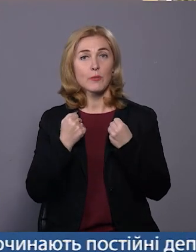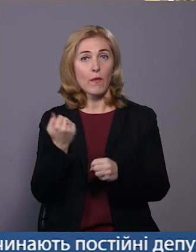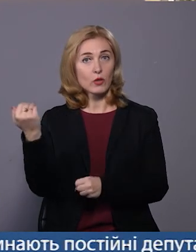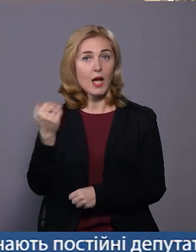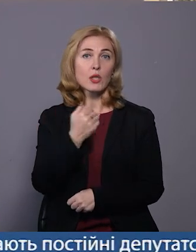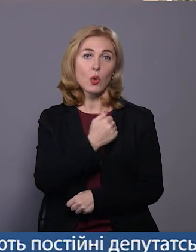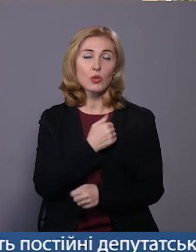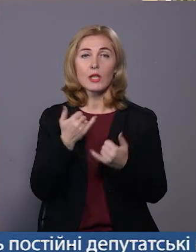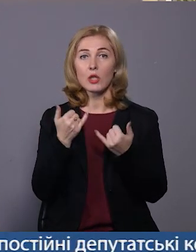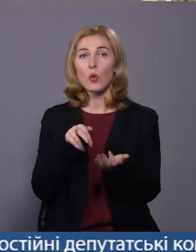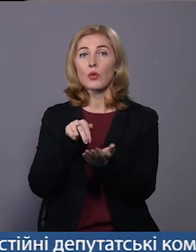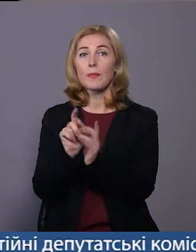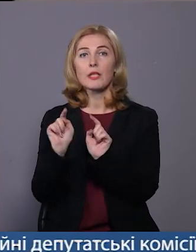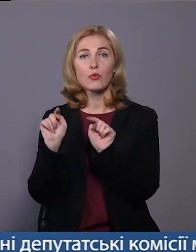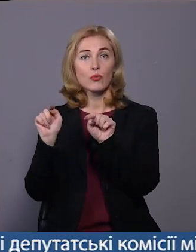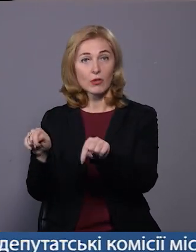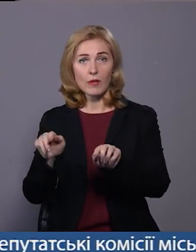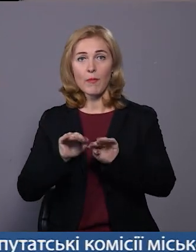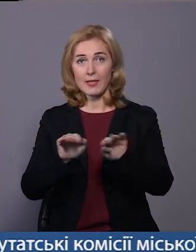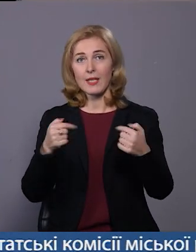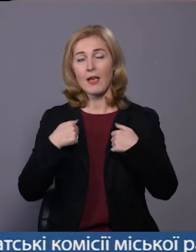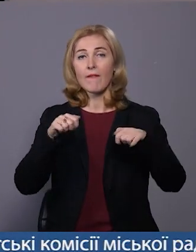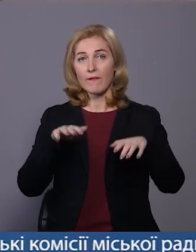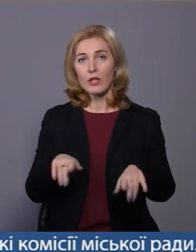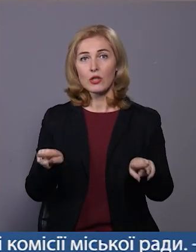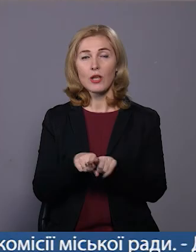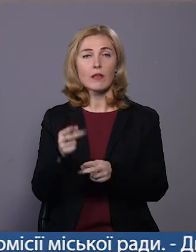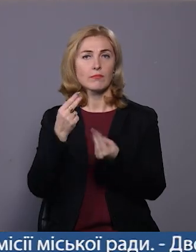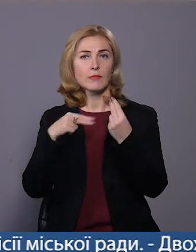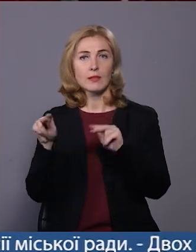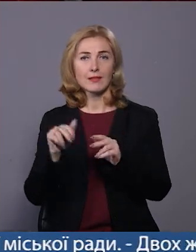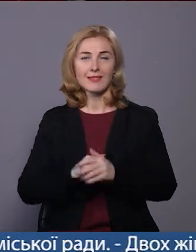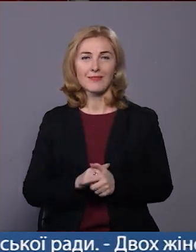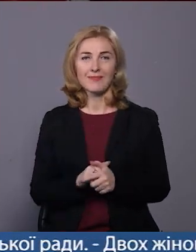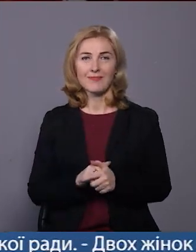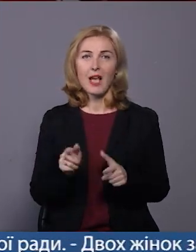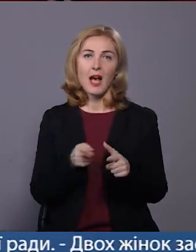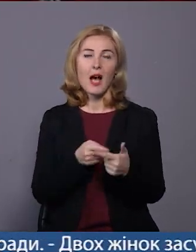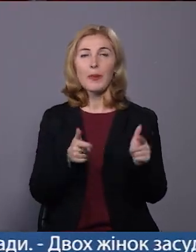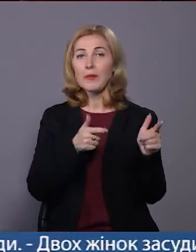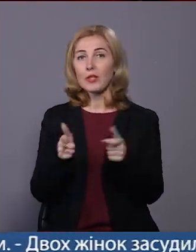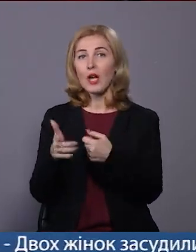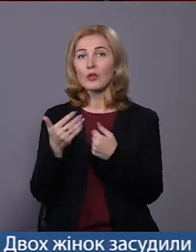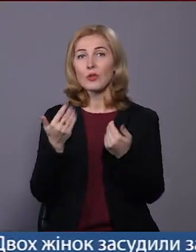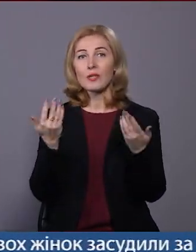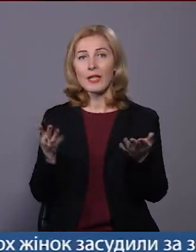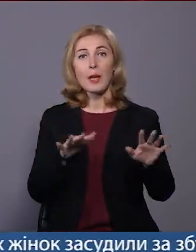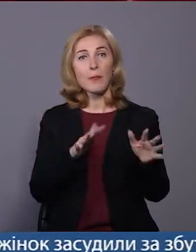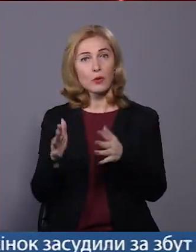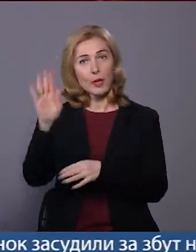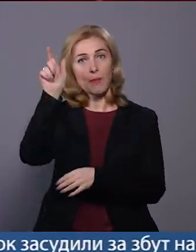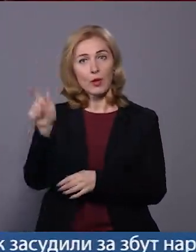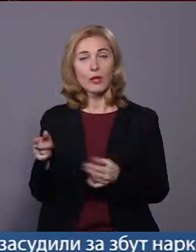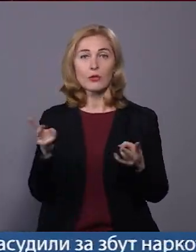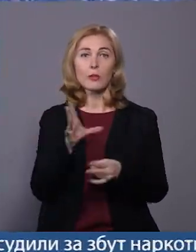захотіла сьогодні п'ятої сюди, і я вирішив, що так буде логічніше. Аби підготуватись до цієї події, Богдану